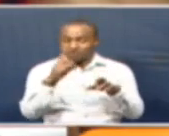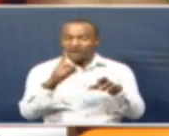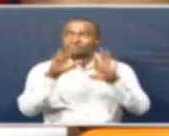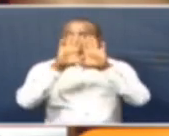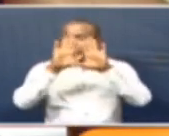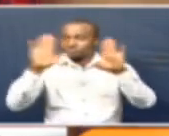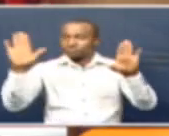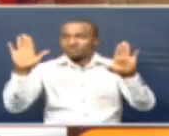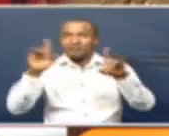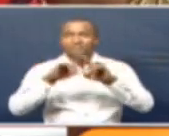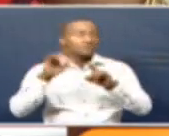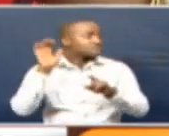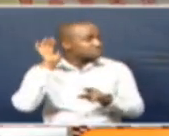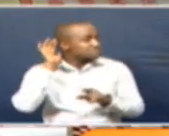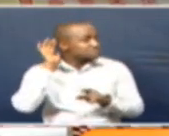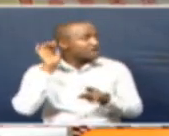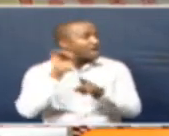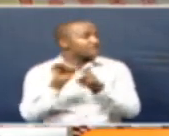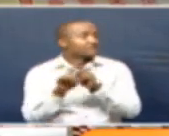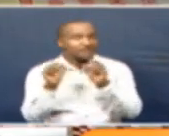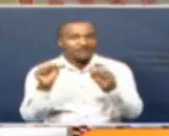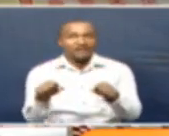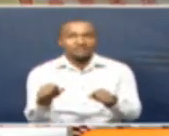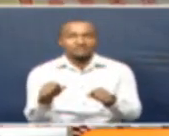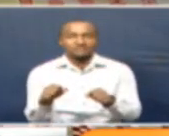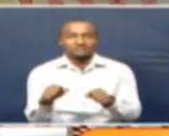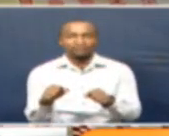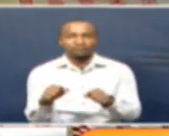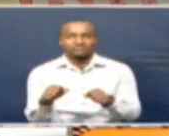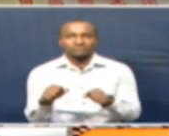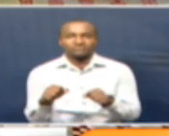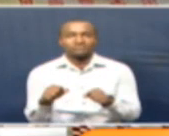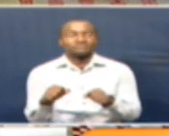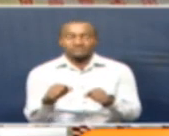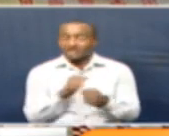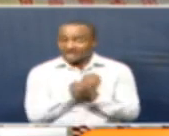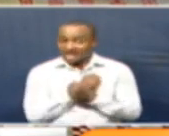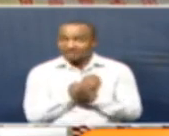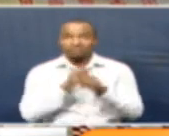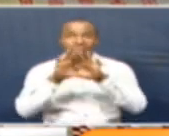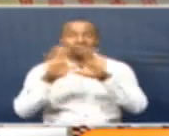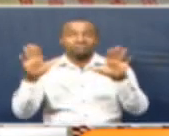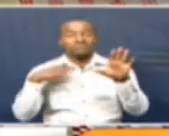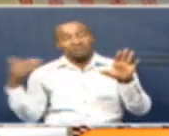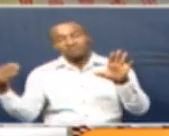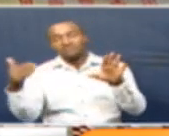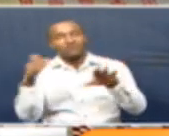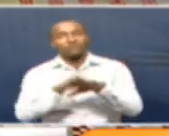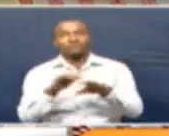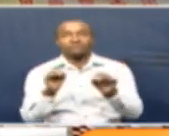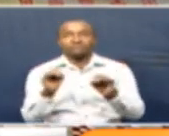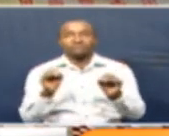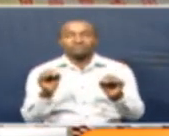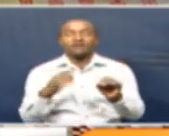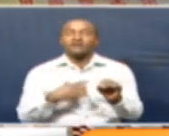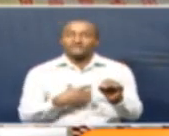lakini masikio yote yasikiza yale mambo mnayazungumza. Mimi hata haya mapenzi ya pazia watu wako ndani siaoni akiwa sawa. Hao